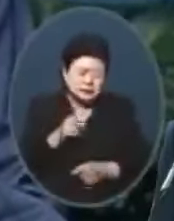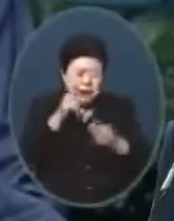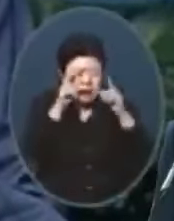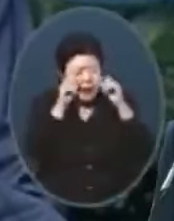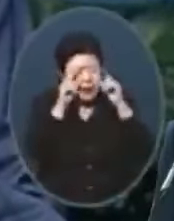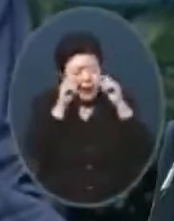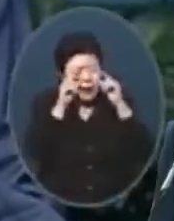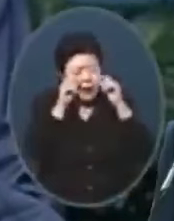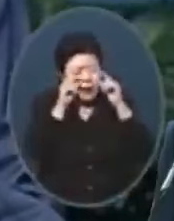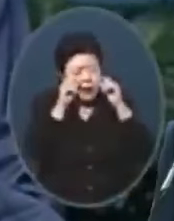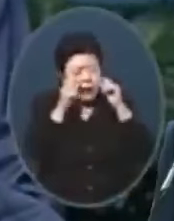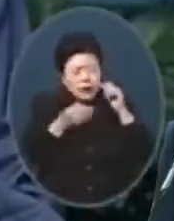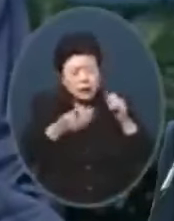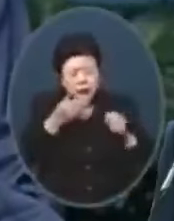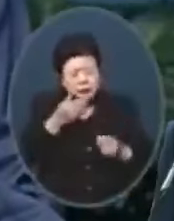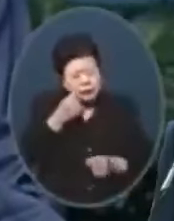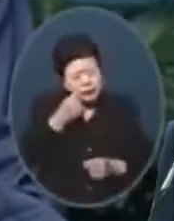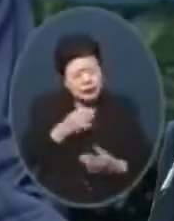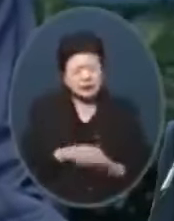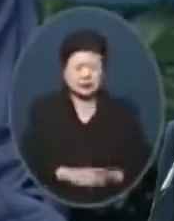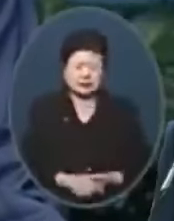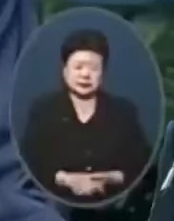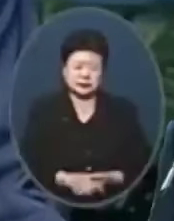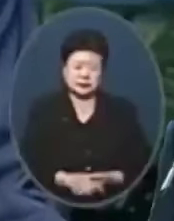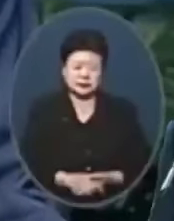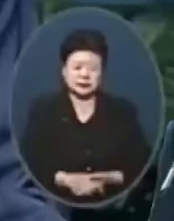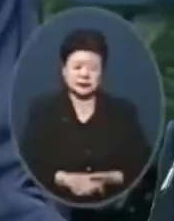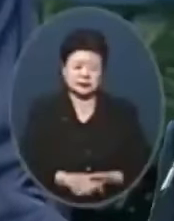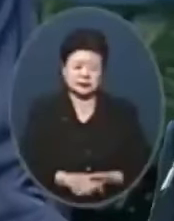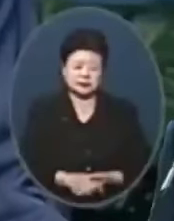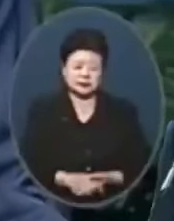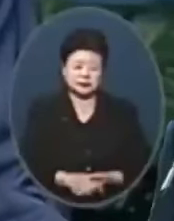자고 음식을 못 먹었습니다. 그래서